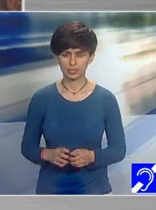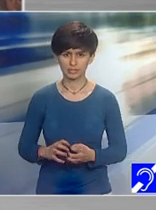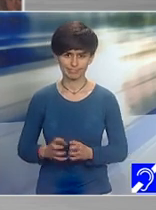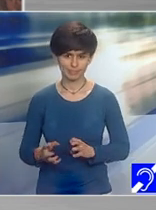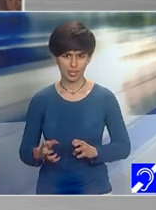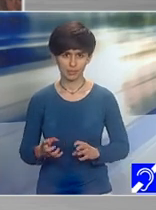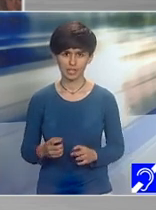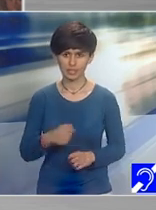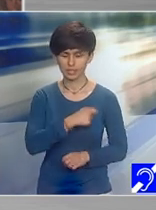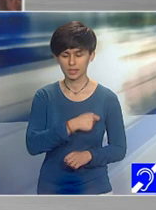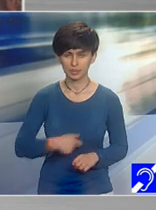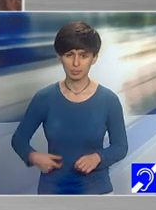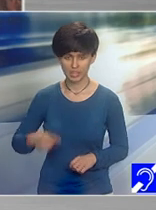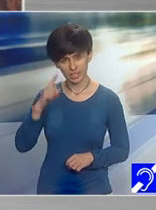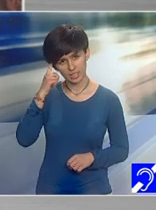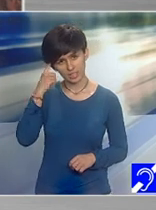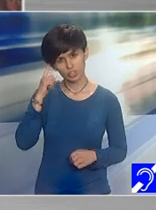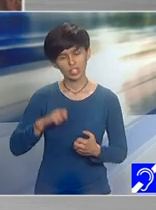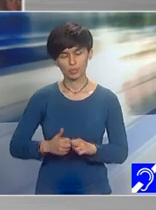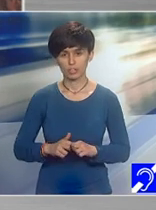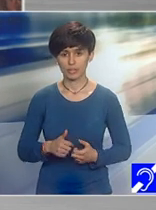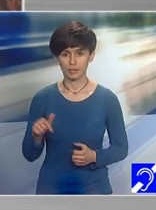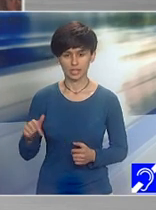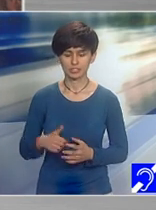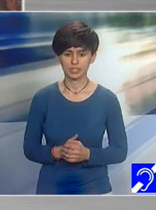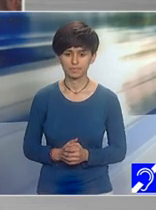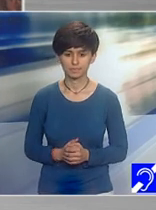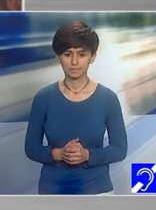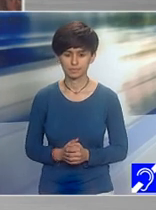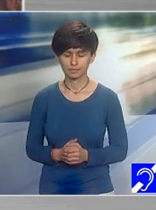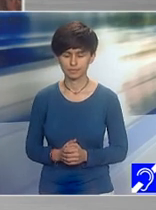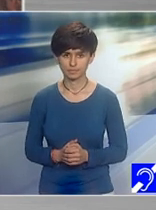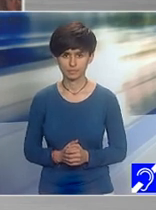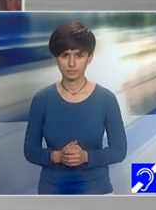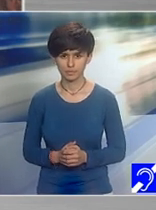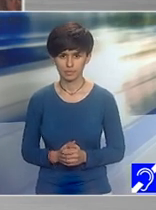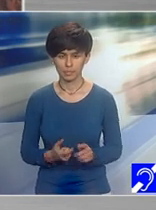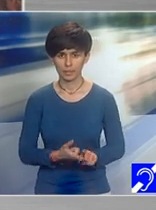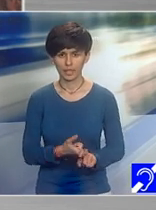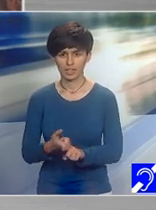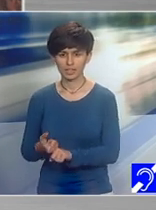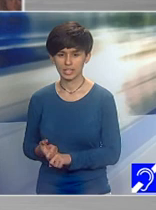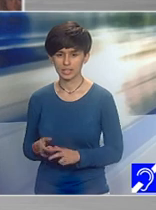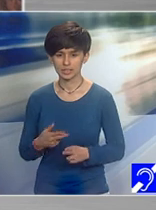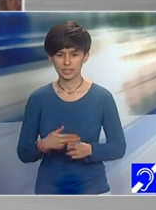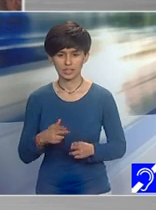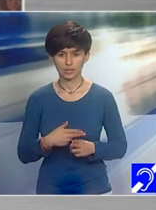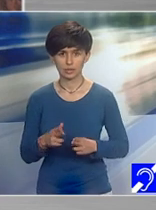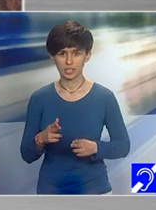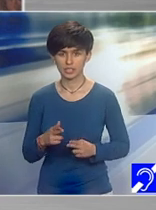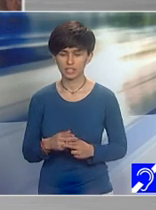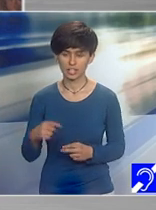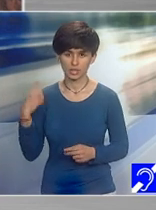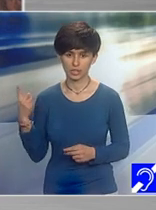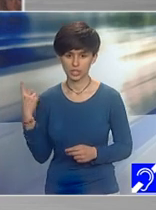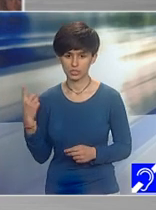problemă. Dar pe lângă asta eu o să revin la partea de curățenie orașului. Și am mai spus-o și